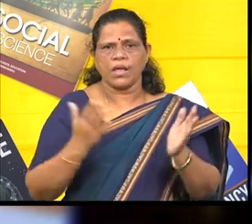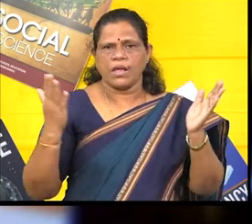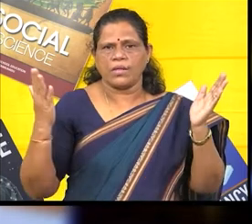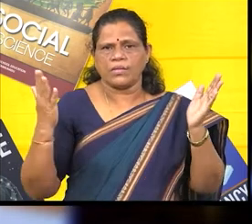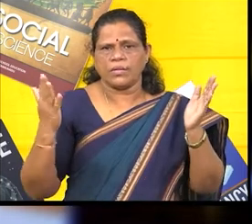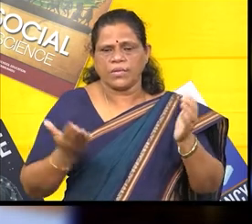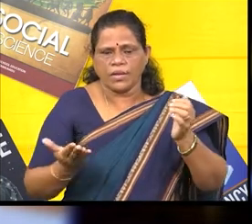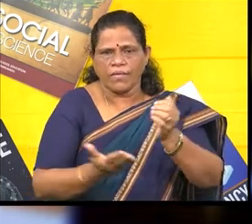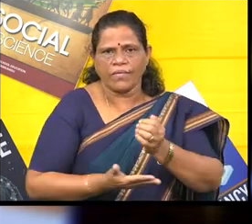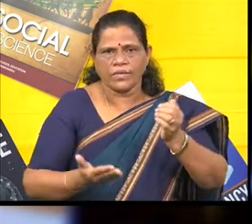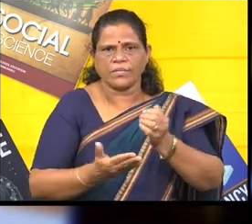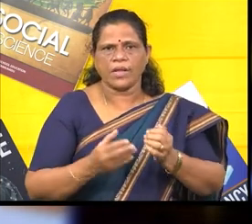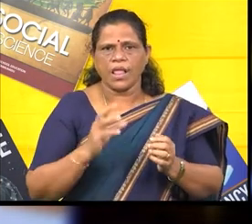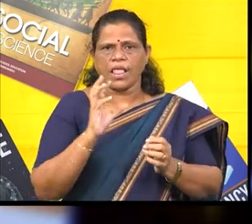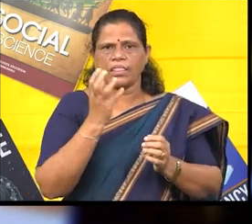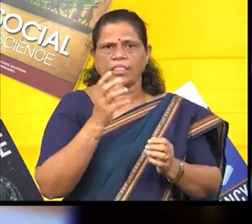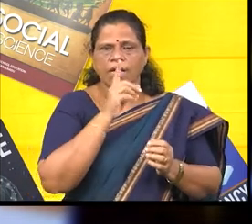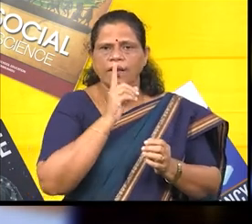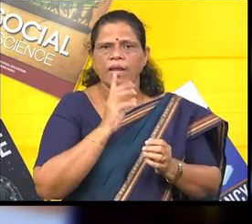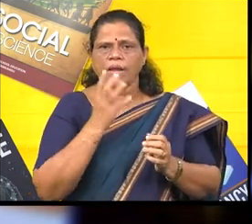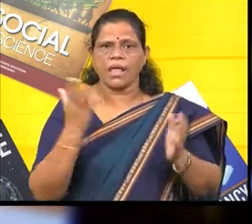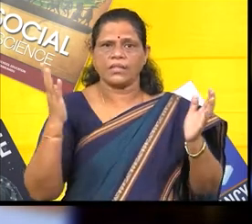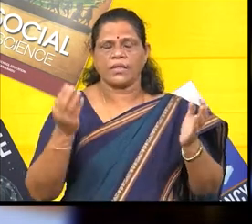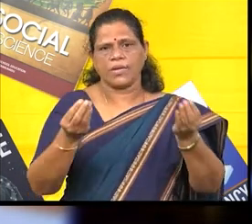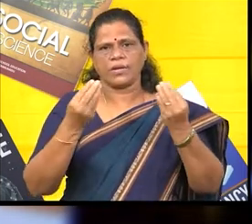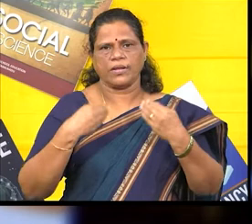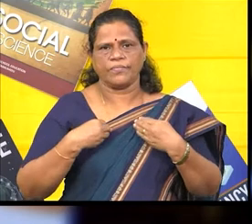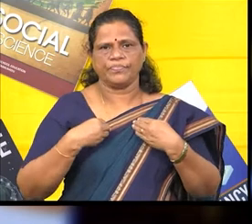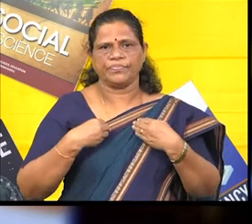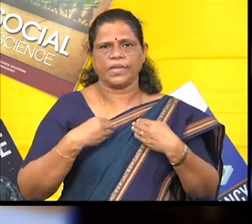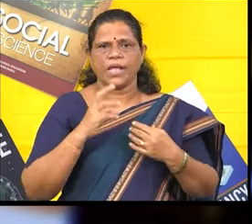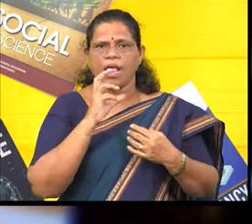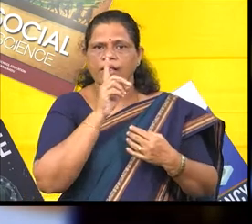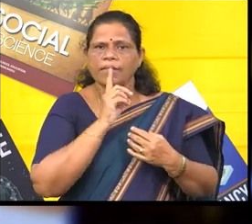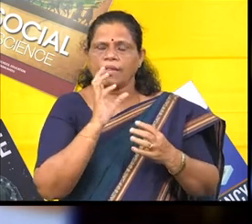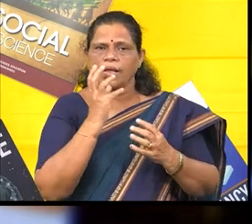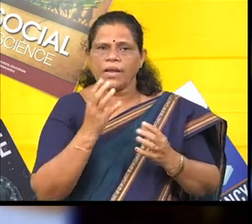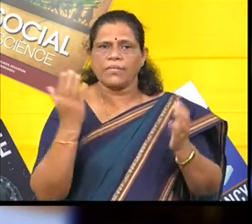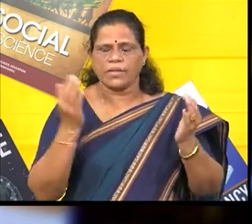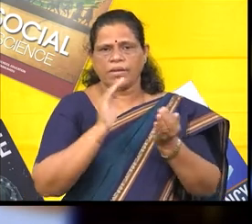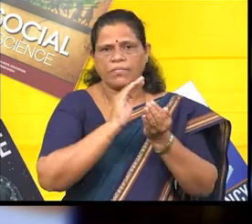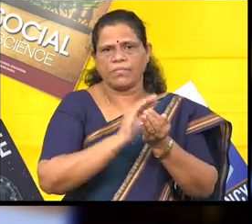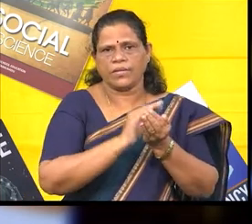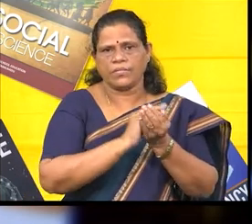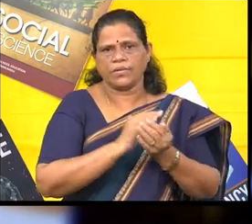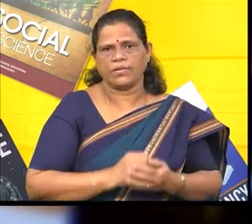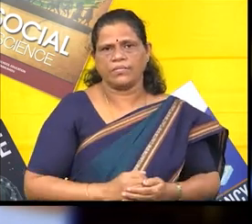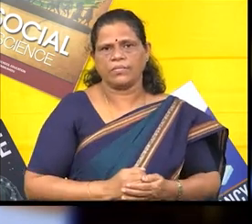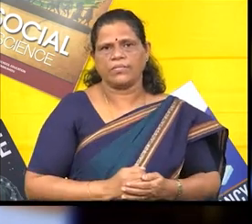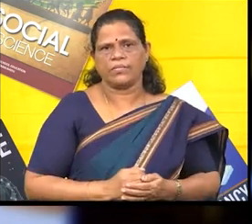நேரங்களில் நமக்கு அதிகப்படியான விளைச்சல் இருக்கும். இப்போ தக்காளி ஒரு சில நேரங்களில் தக்காளி அதிகமாக நமக்கு கிடைக்கும். அந்த தக்காளியை நம்ம என்ன பண்ணோம், பதப்படுத்தி